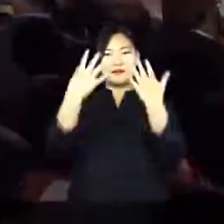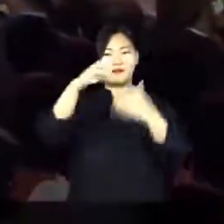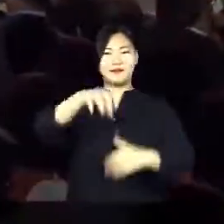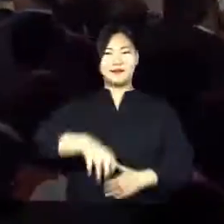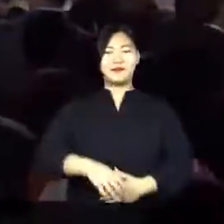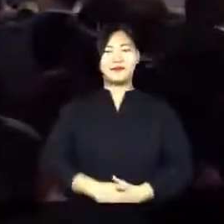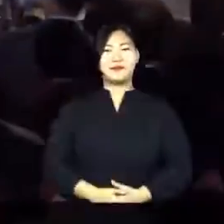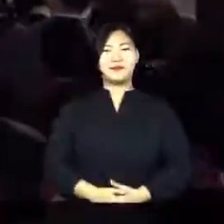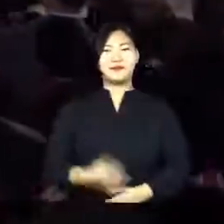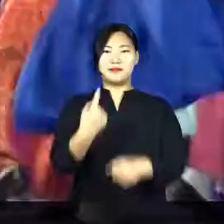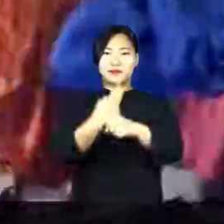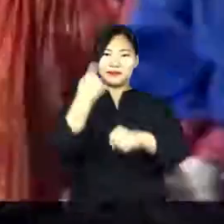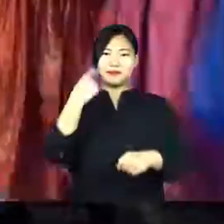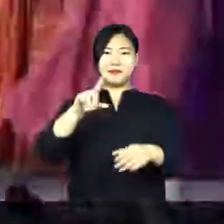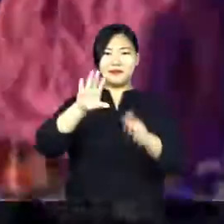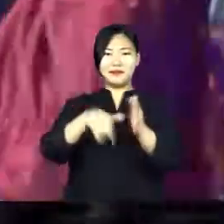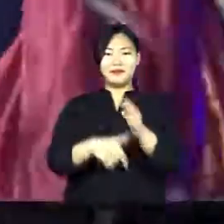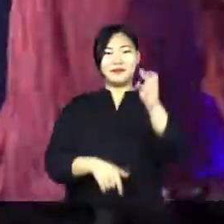되는 축제인데요.